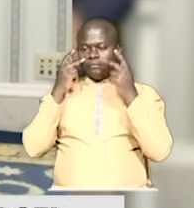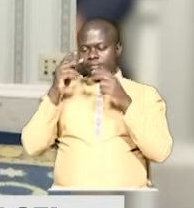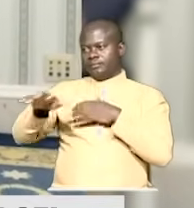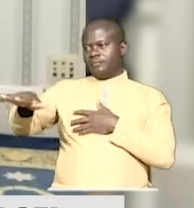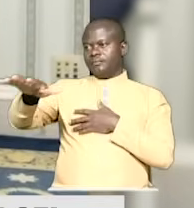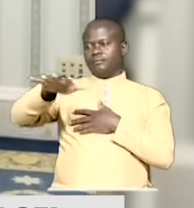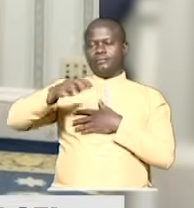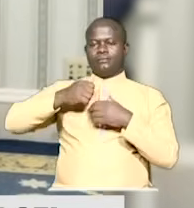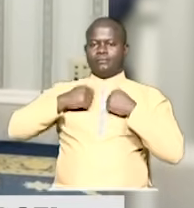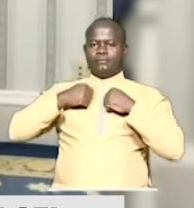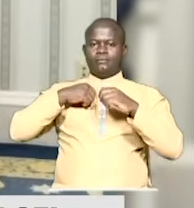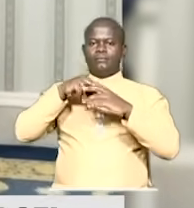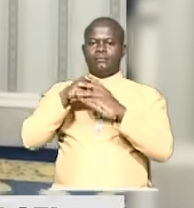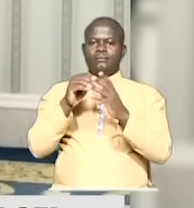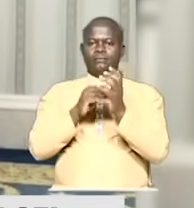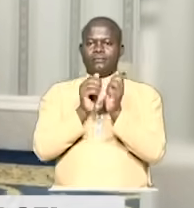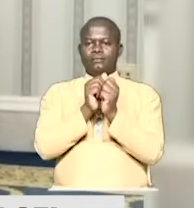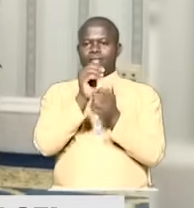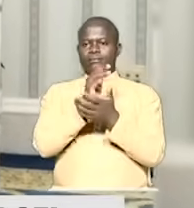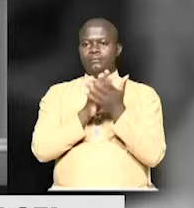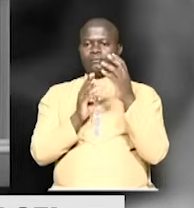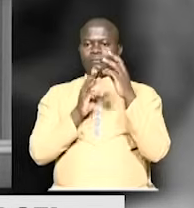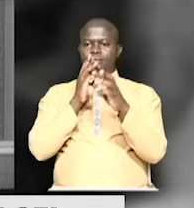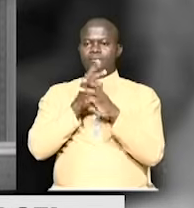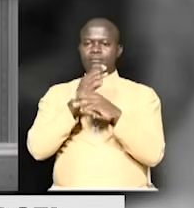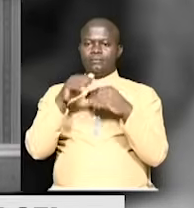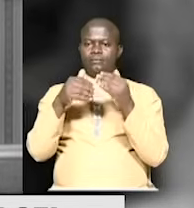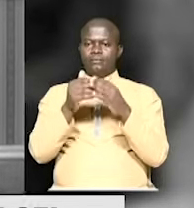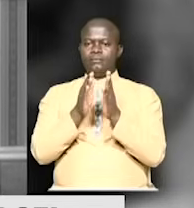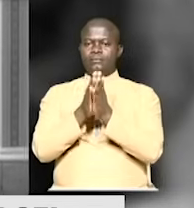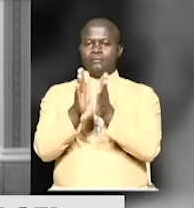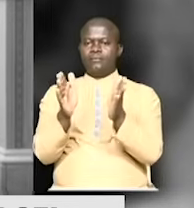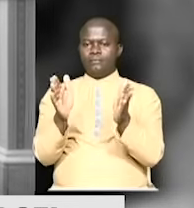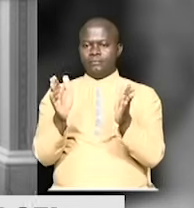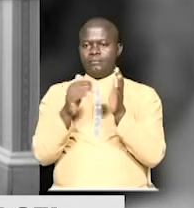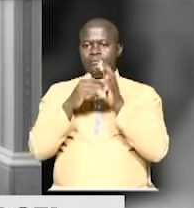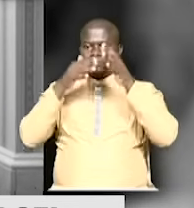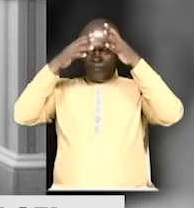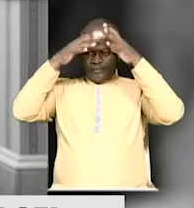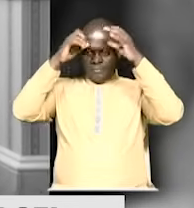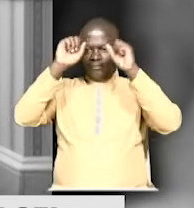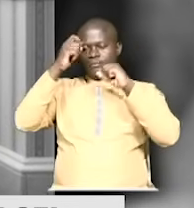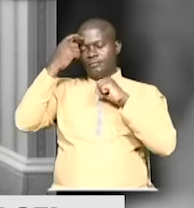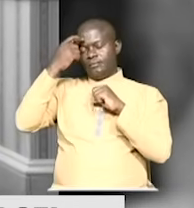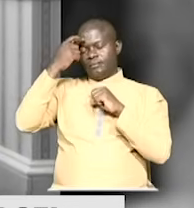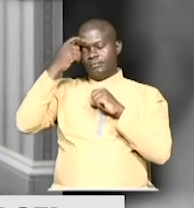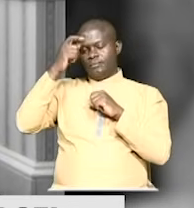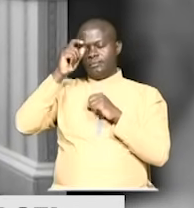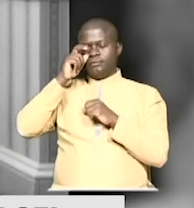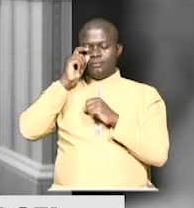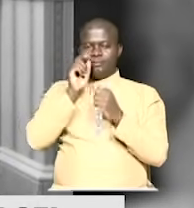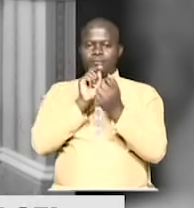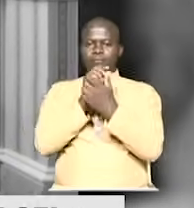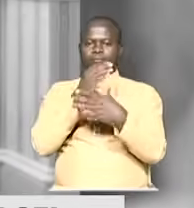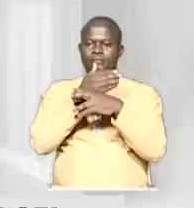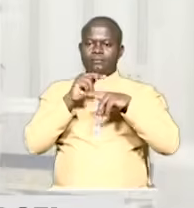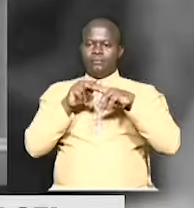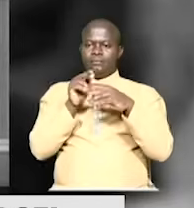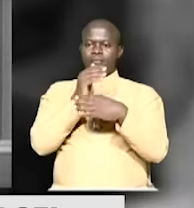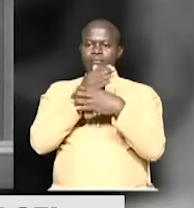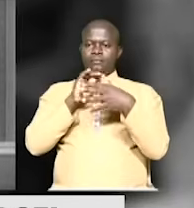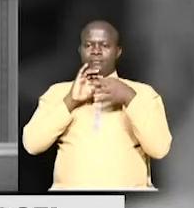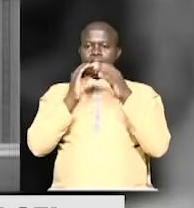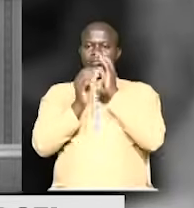Rwanda ruherereyemo ndetse n'isi muri rusange Perezida w'u Rwanda kandi yanahuye na Minisitiri w'Intebe akanaba Minisitiri